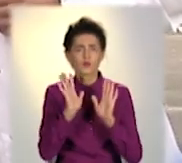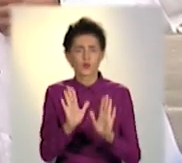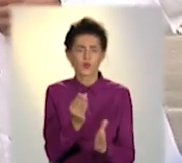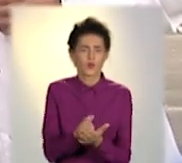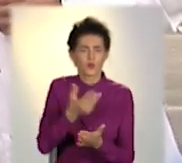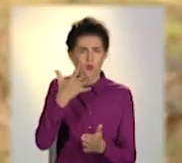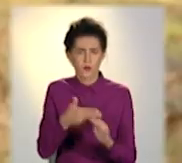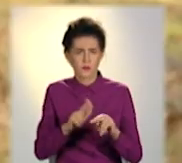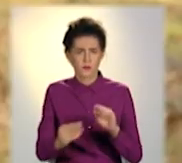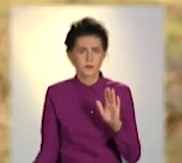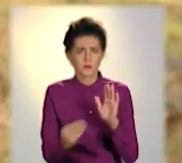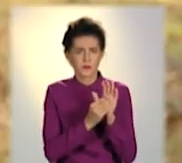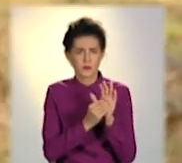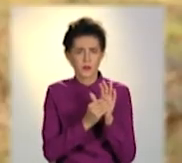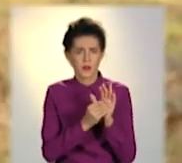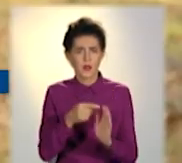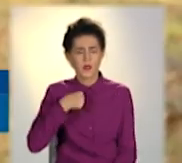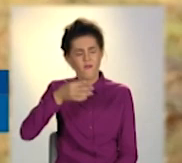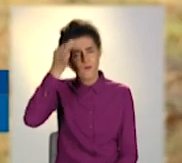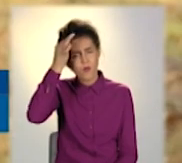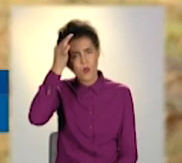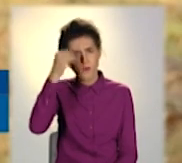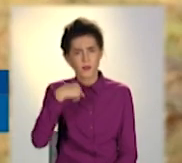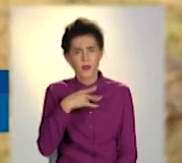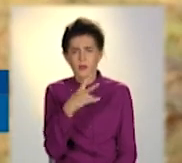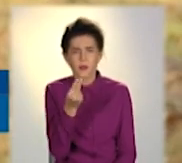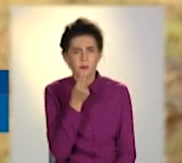дороговартісний імплант. Це страшне чувство. Я не їла, не спала. Це взагалі